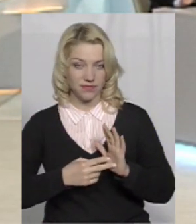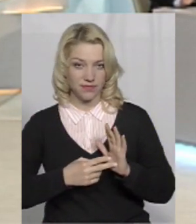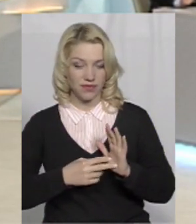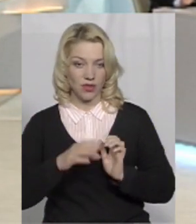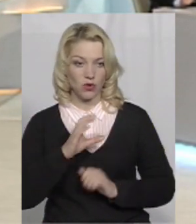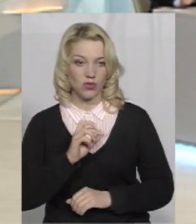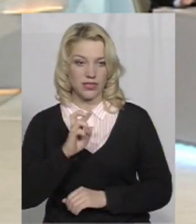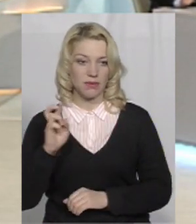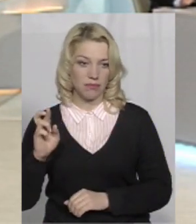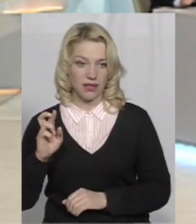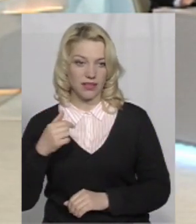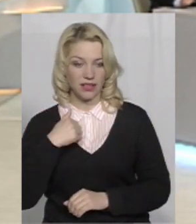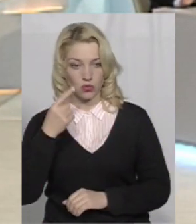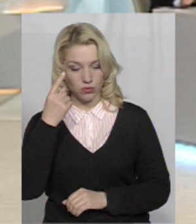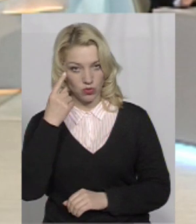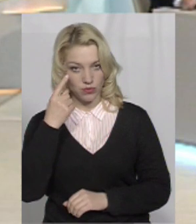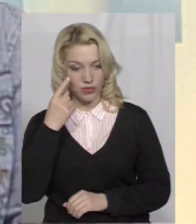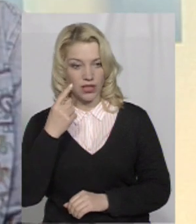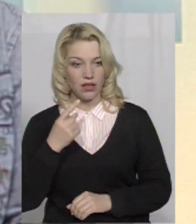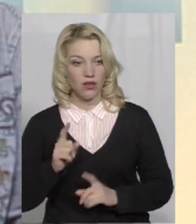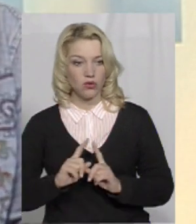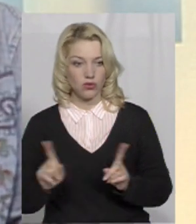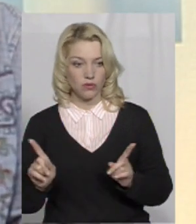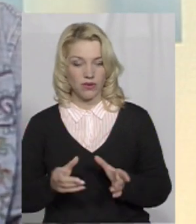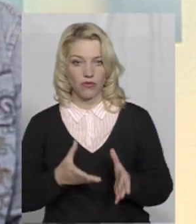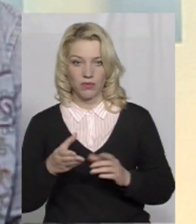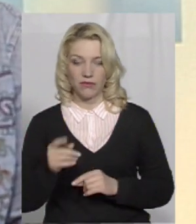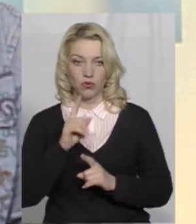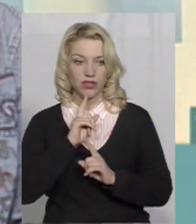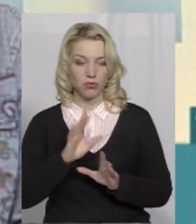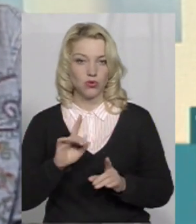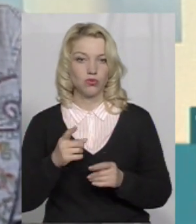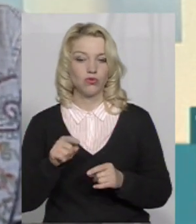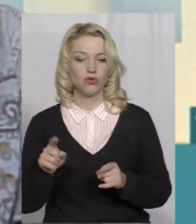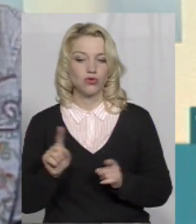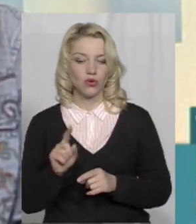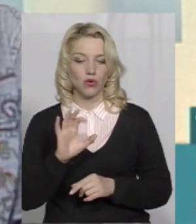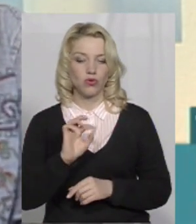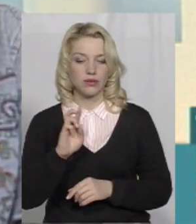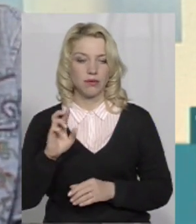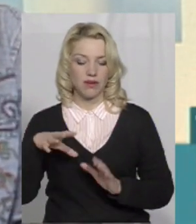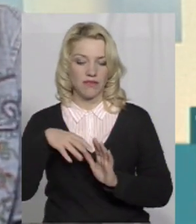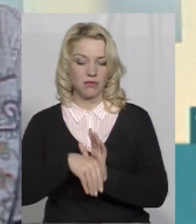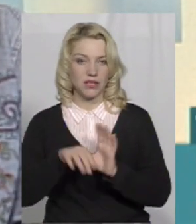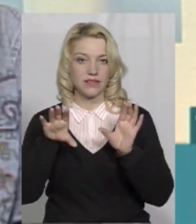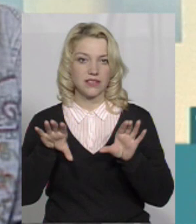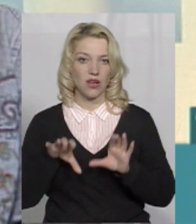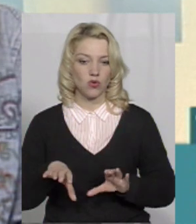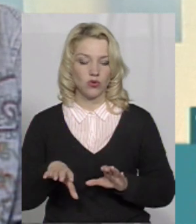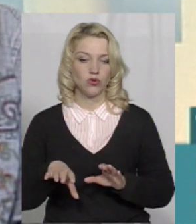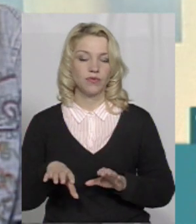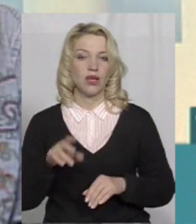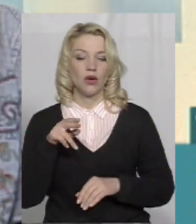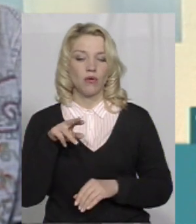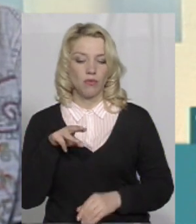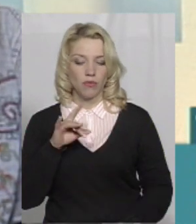в плані ОСББ, я думаю, особливого впливу тут не буде. Тому що ОСББ в рамках закону, в межах закону